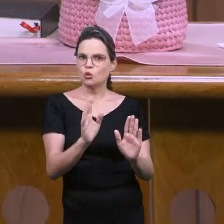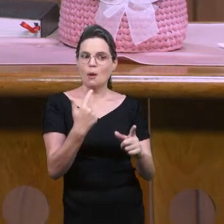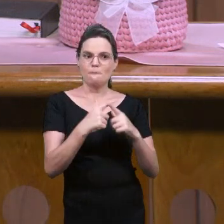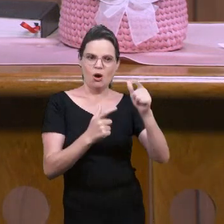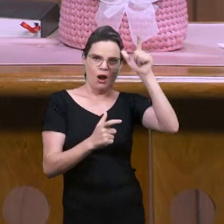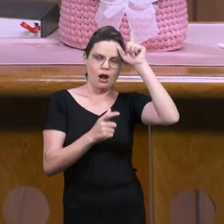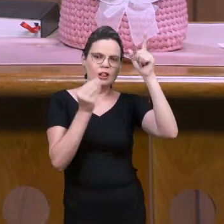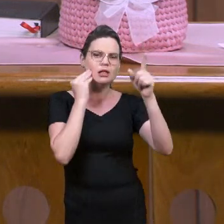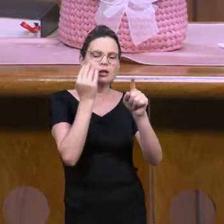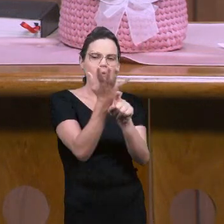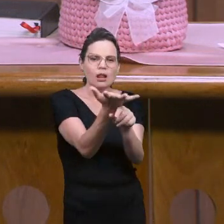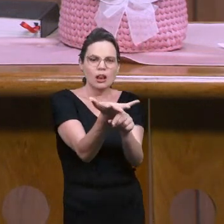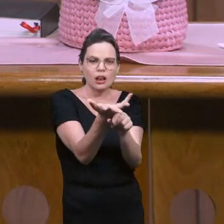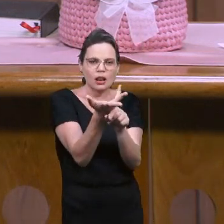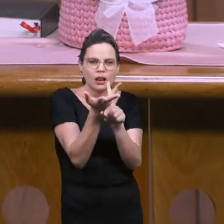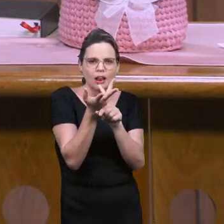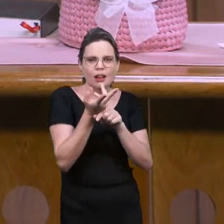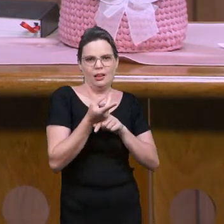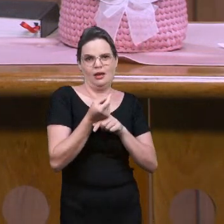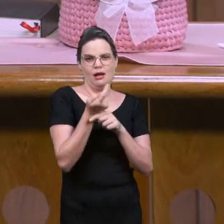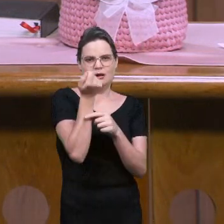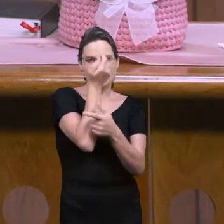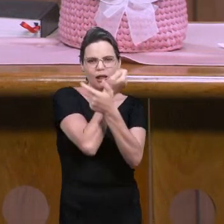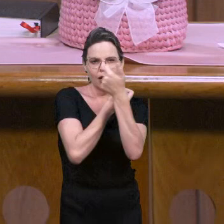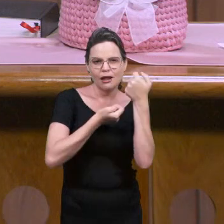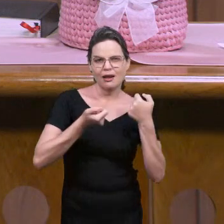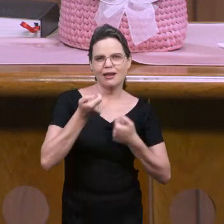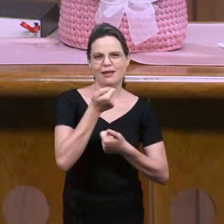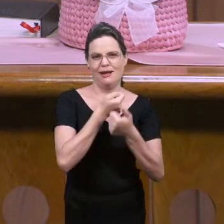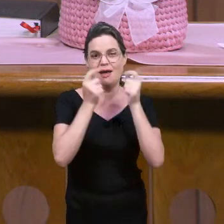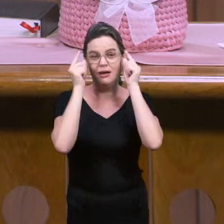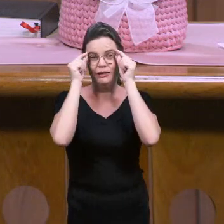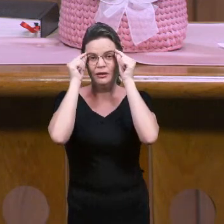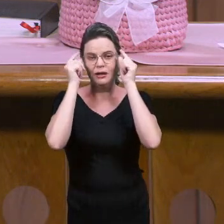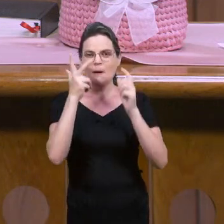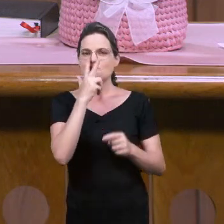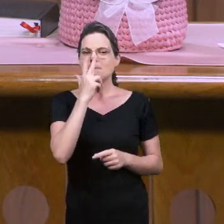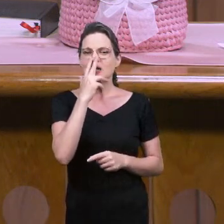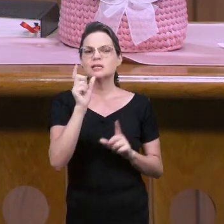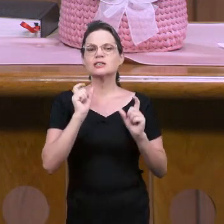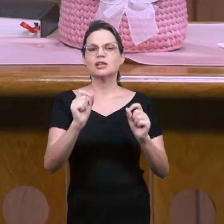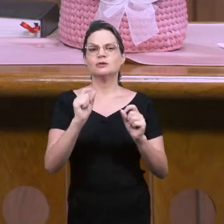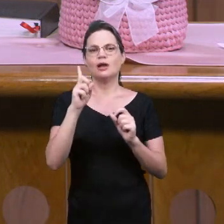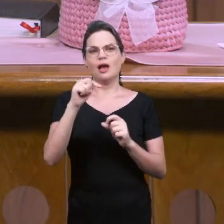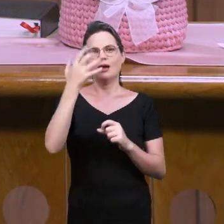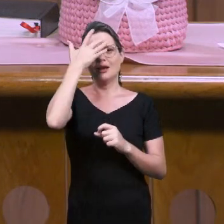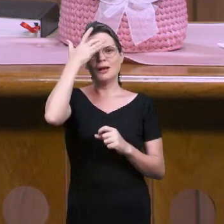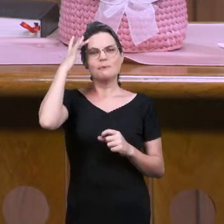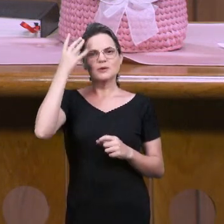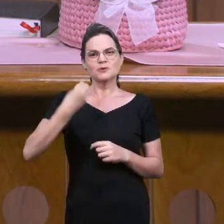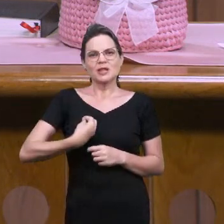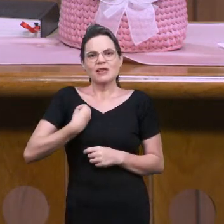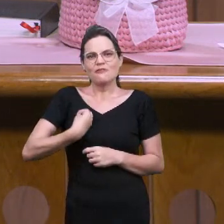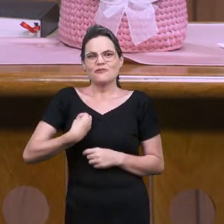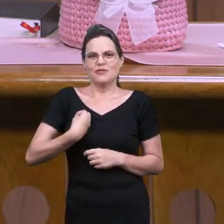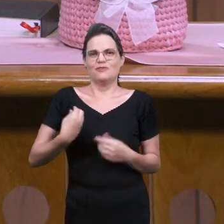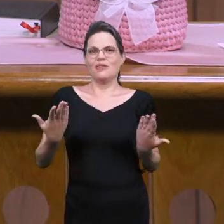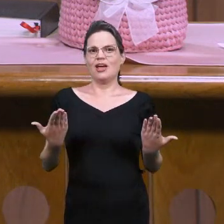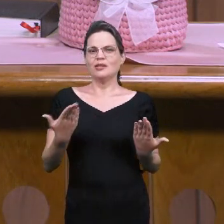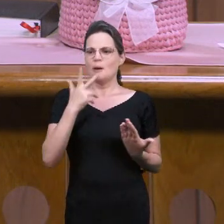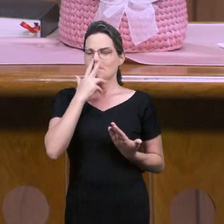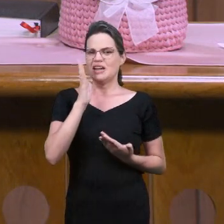sera pas maintenant. Pourquoi? Parce qu'il est en train d'illuder les personnes comme si personne était en train de vivre pour être